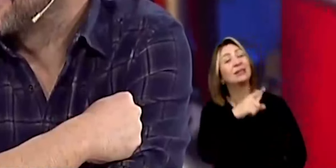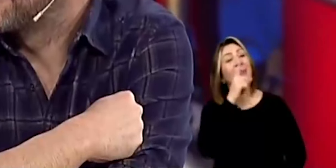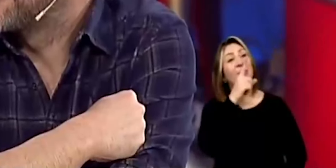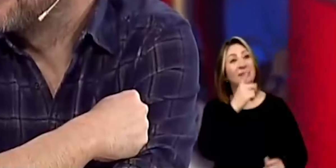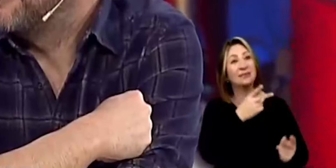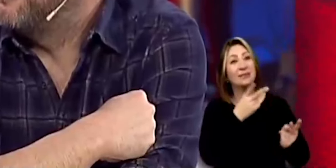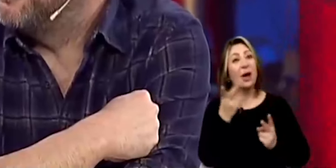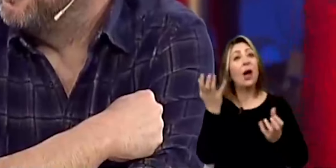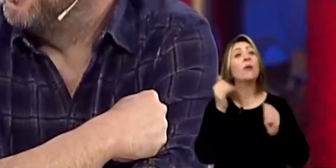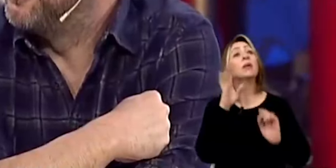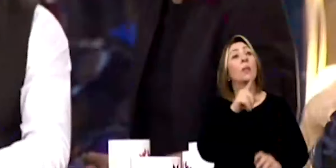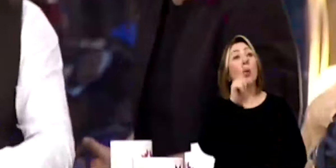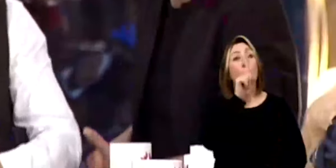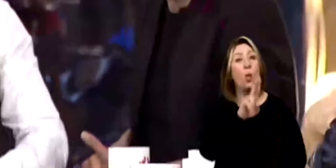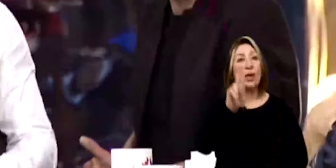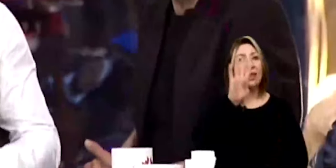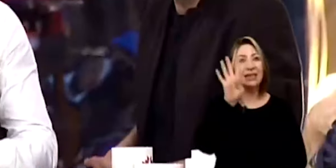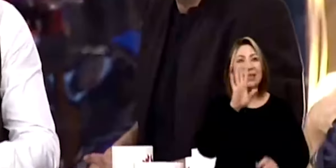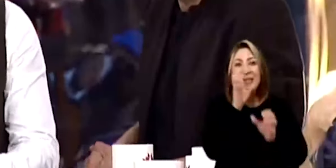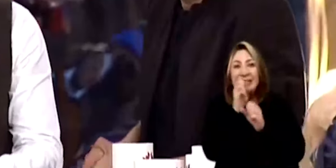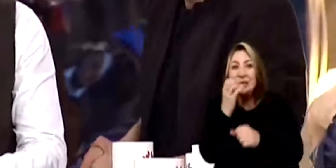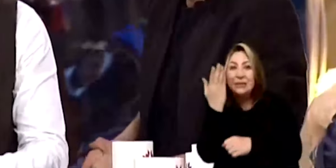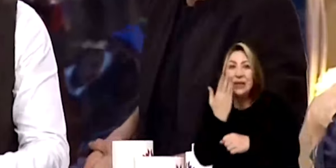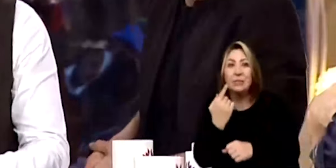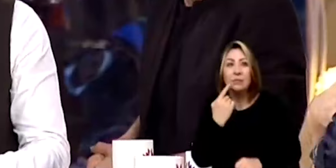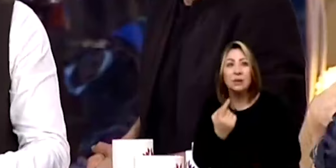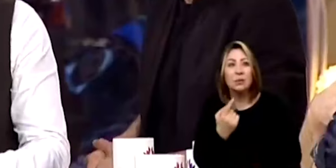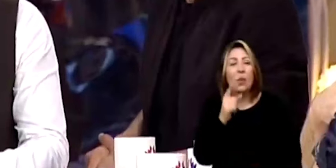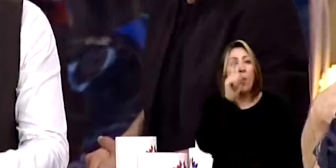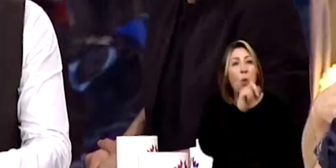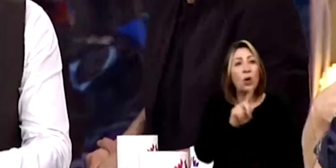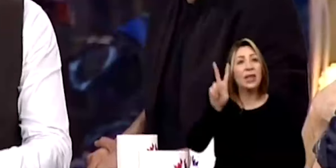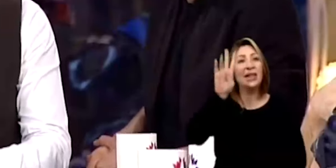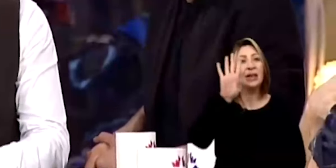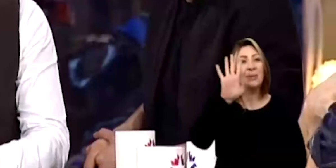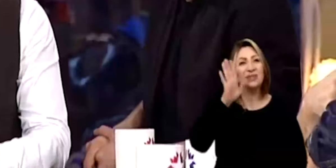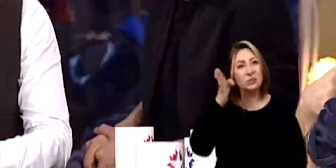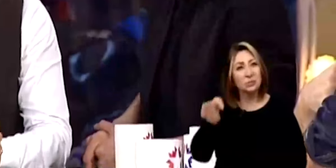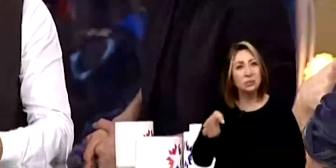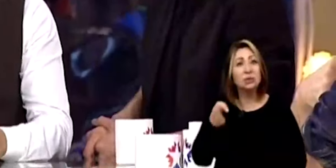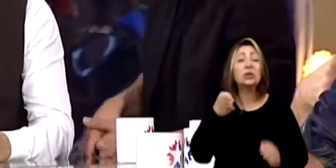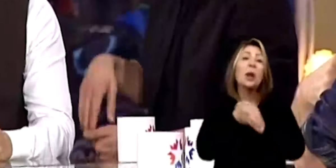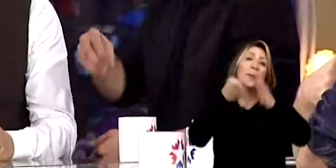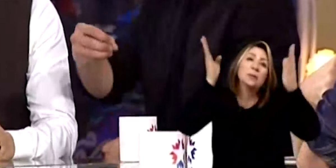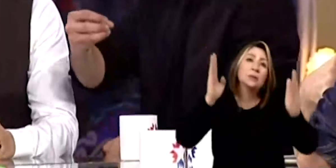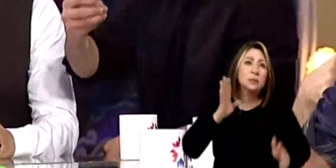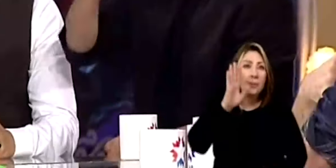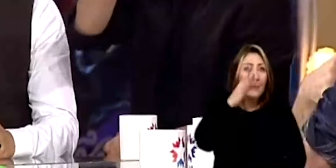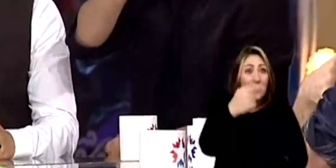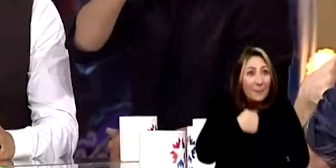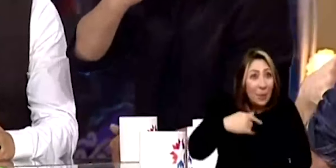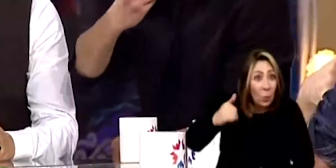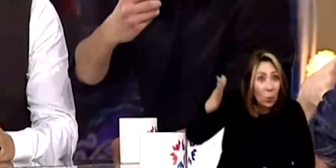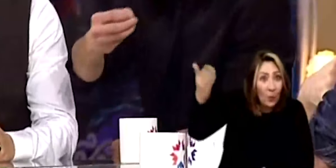bir seansa almamışlar ya galiba. Ben 17.40'da gideyim, gizlice seyredeyim filmi dedim. 17.45'te gitmişim. Giremezsiniz dedi ya. Aa. Gireyim